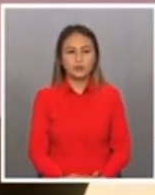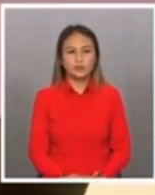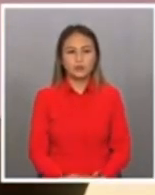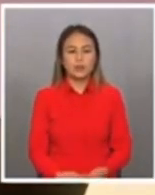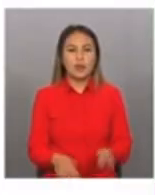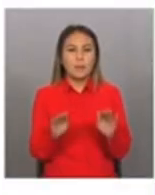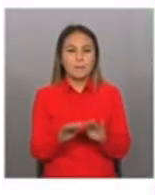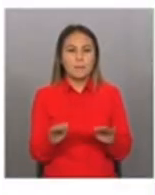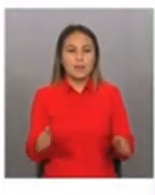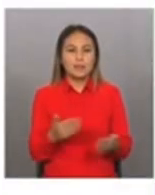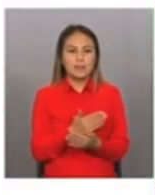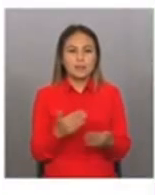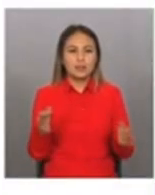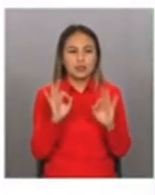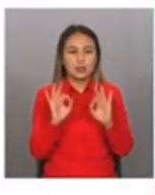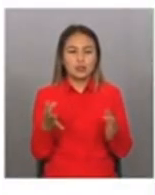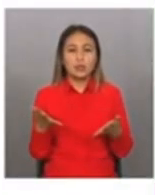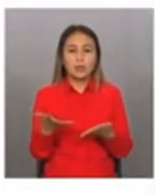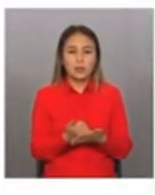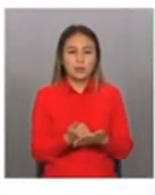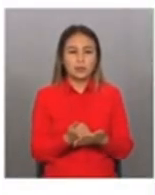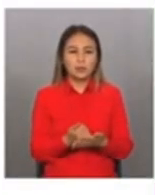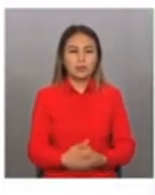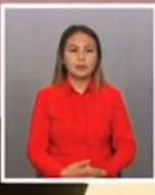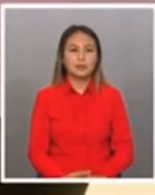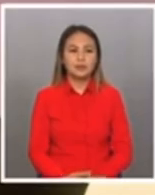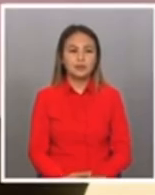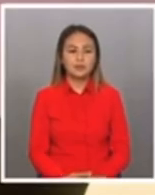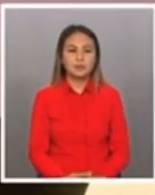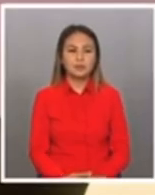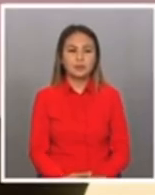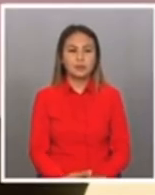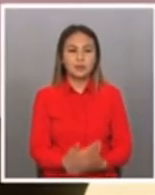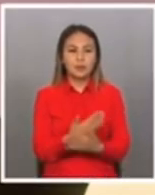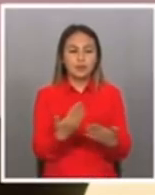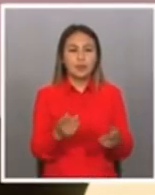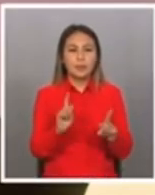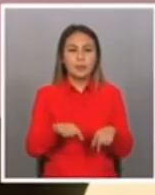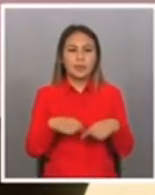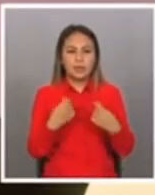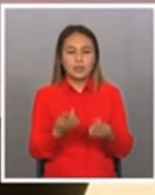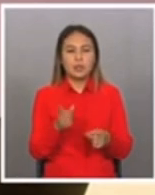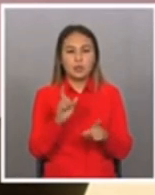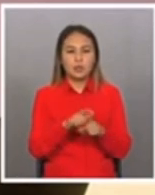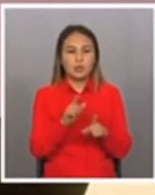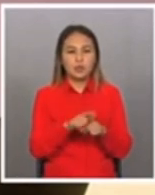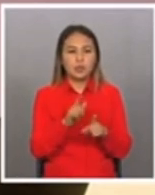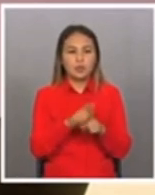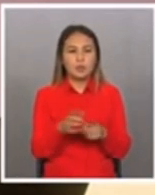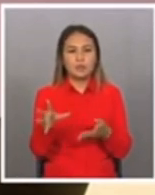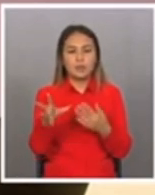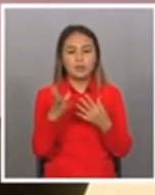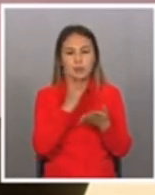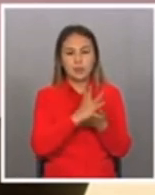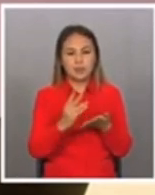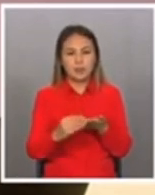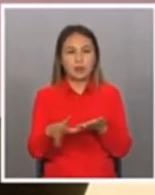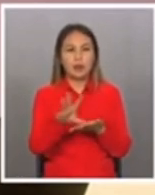Балалар, сендер дұрыс таба алдыңдар ма? Мұнда берілген сөздерді менен кейін қайталаймыз.